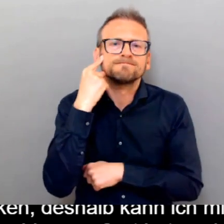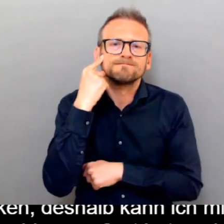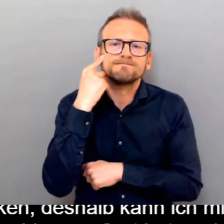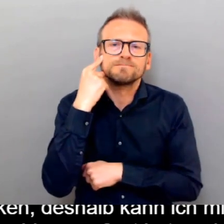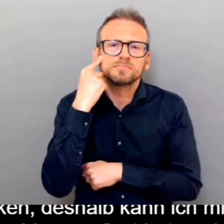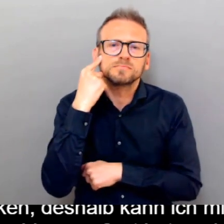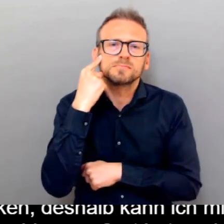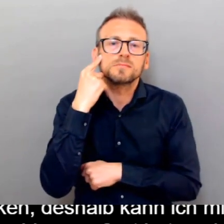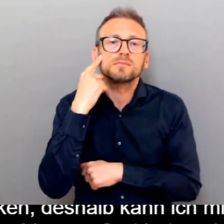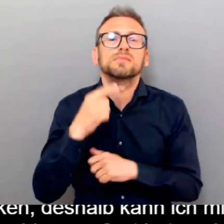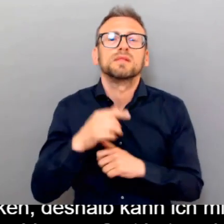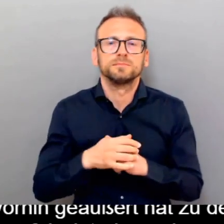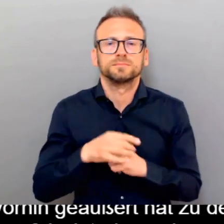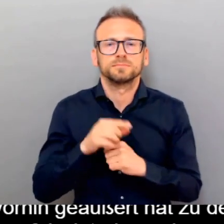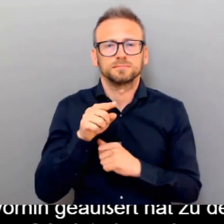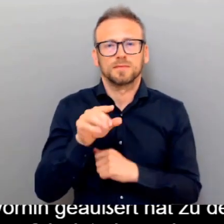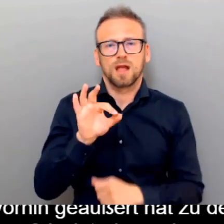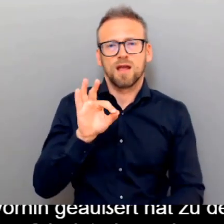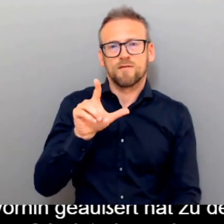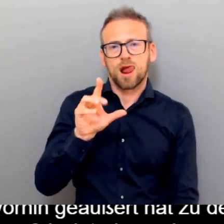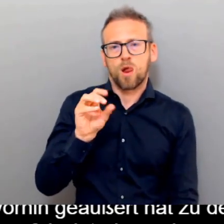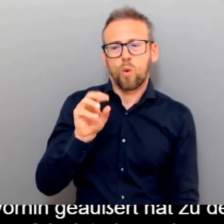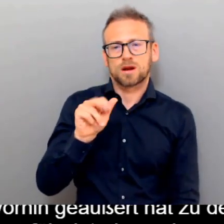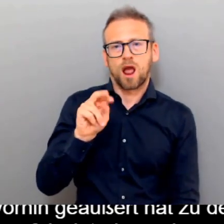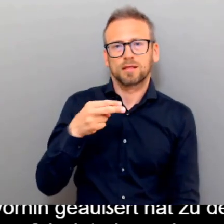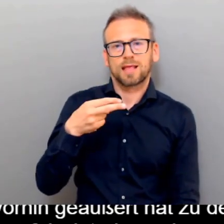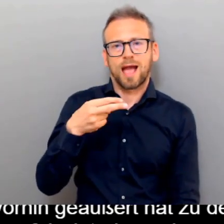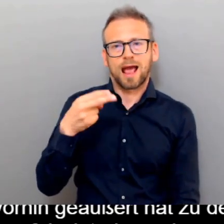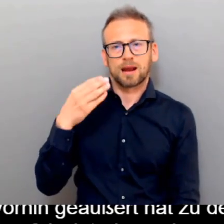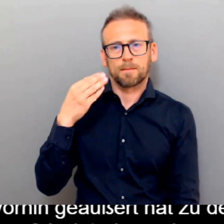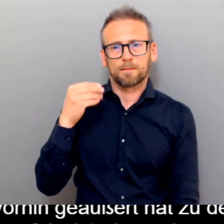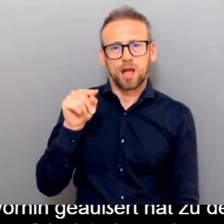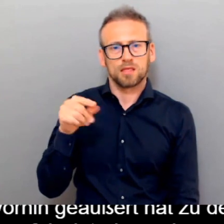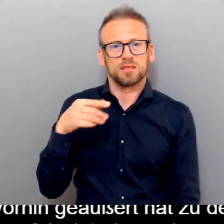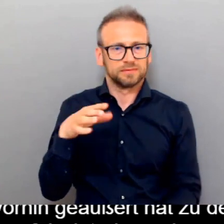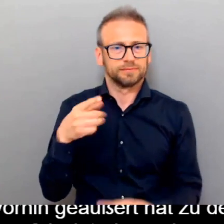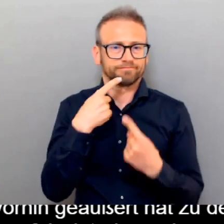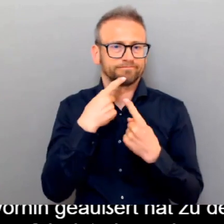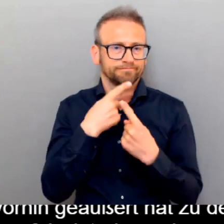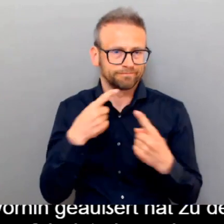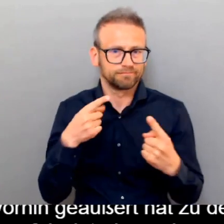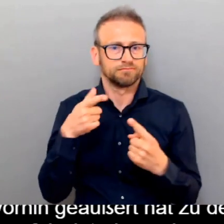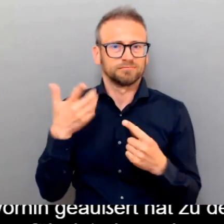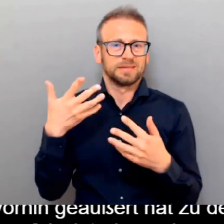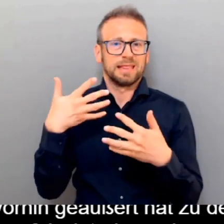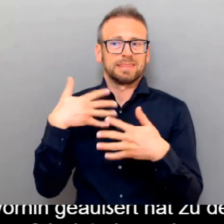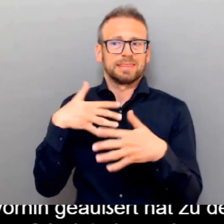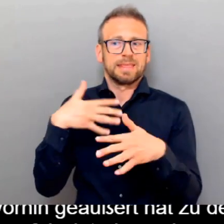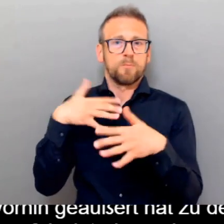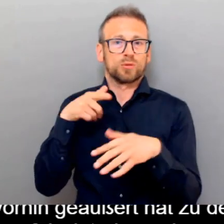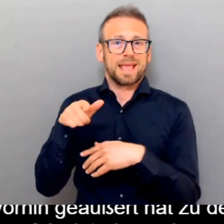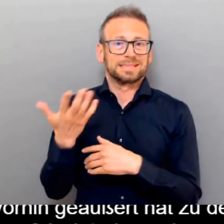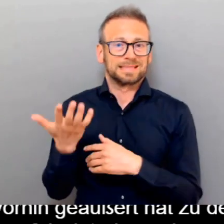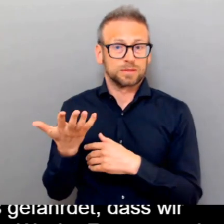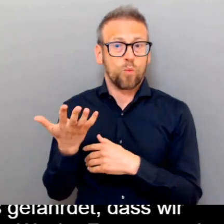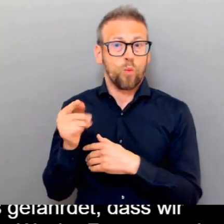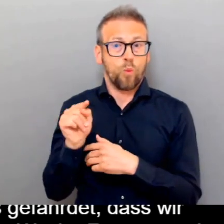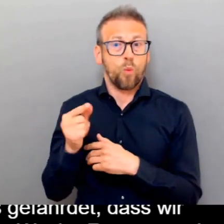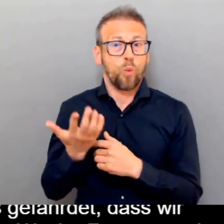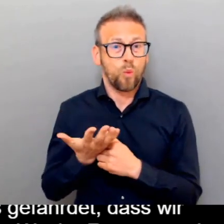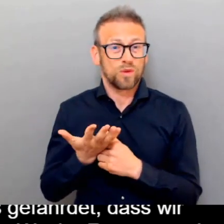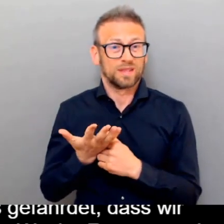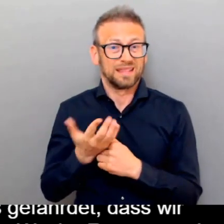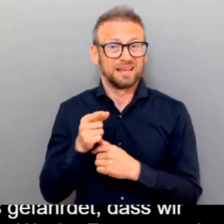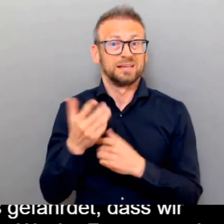ab Mittwoch, ab 6. Mai dann die Spielplätze wieder geöffnet werden konnten, dass es dann am Wochenende möglich